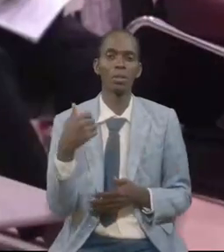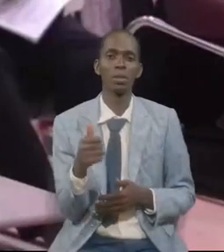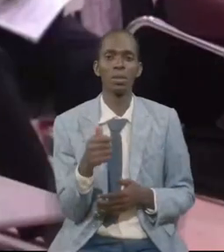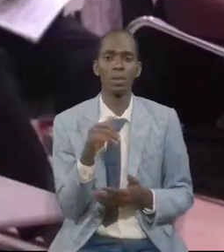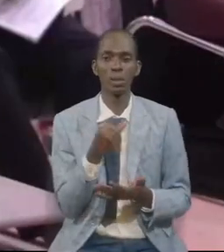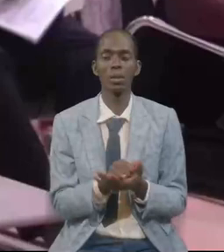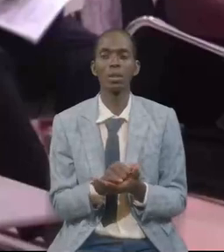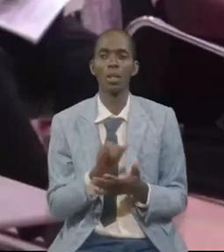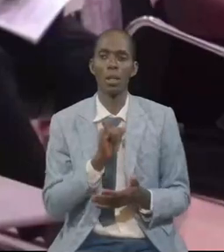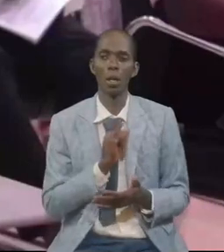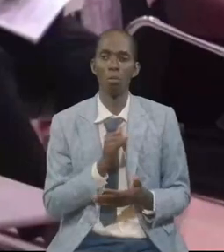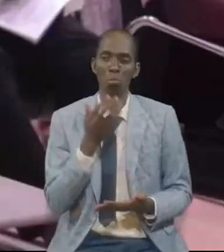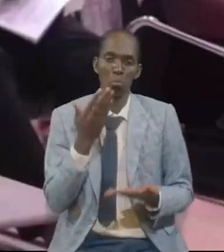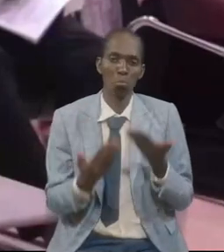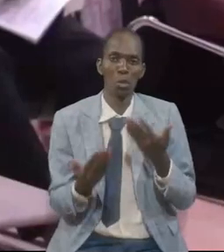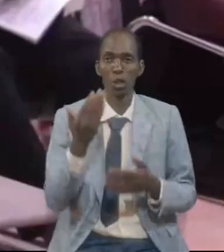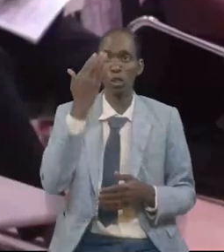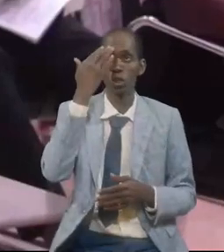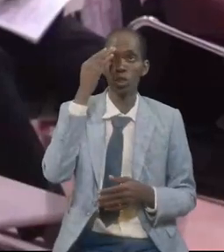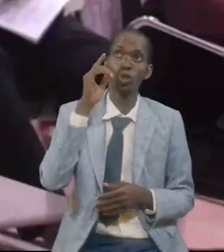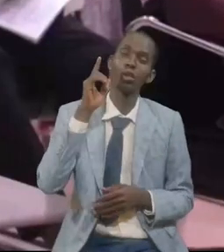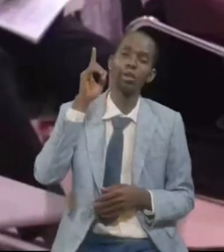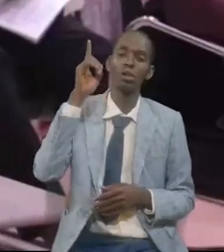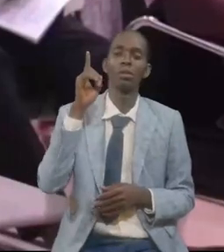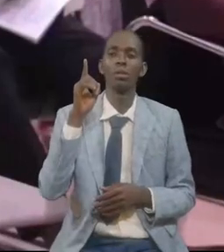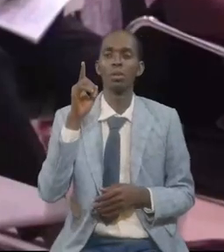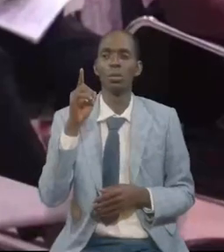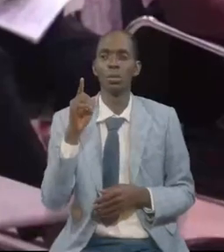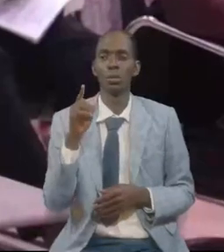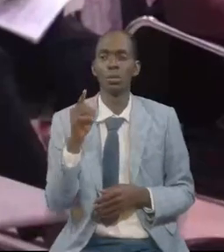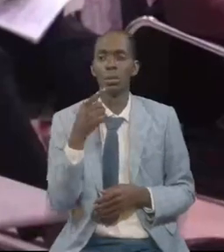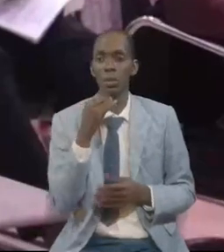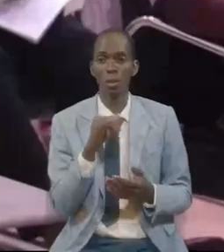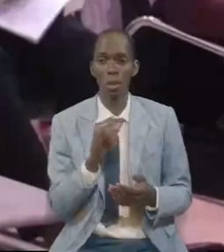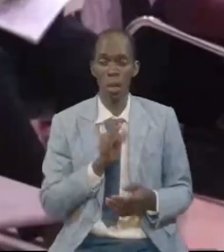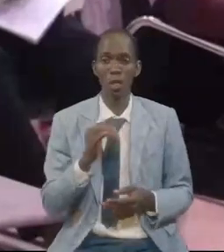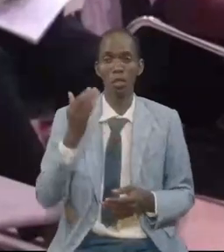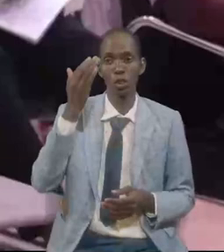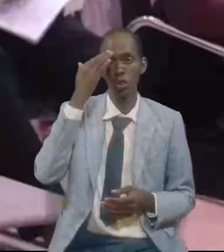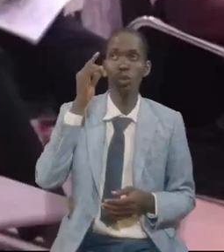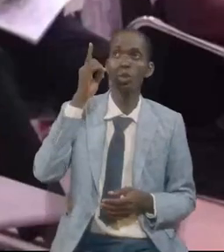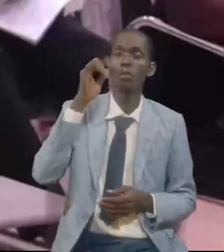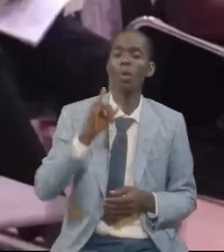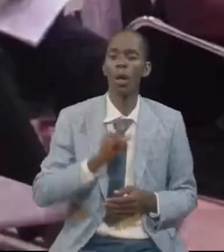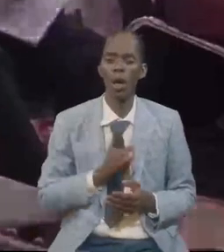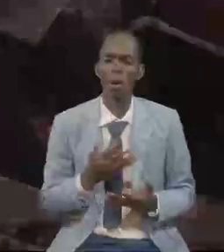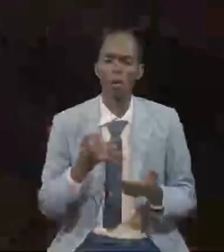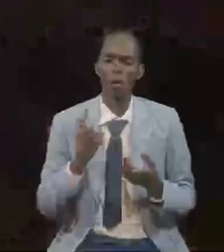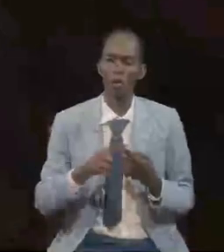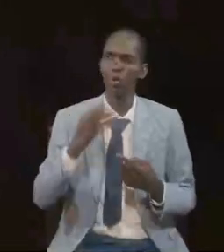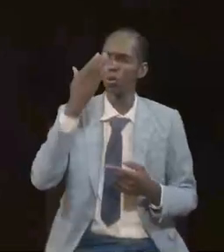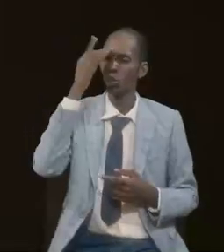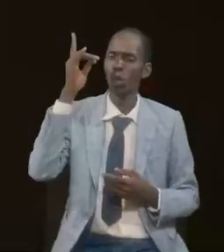dit, « Afin de connaître Christ, sauvé, je le connais, je veux le connaître